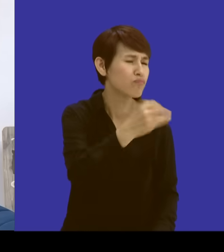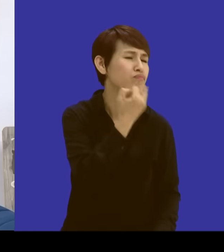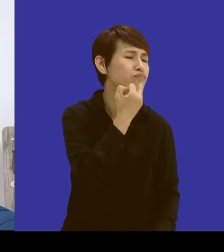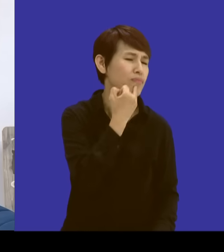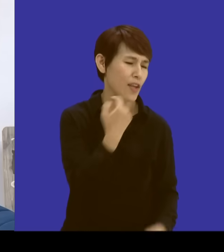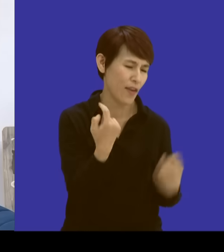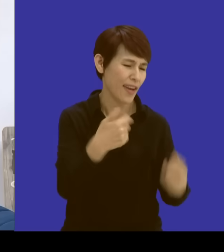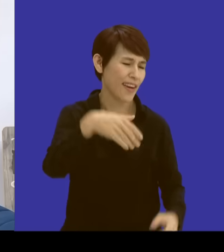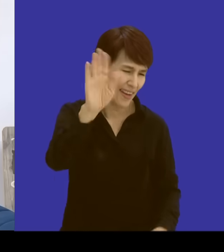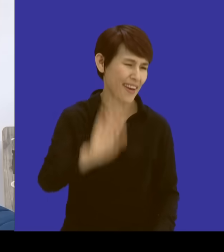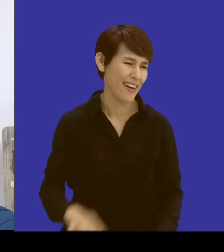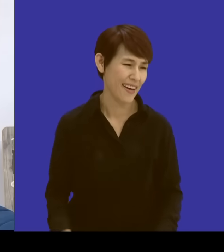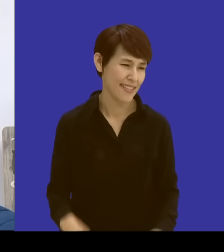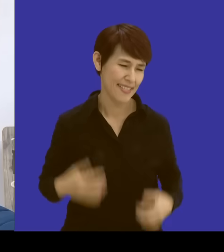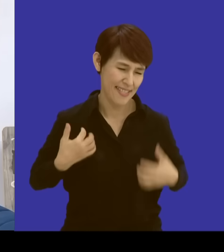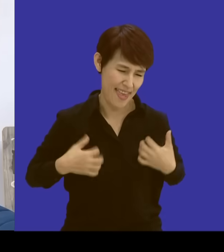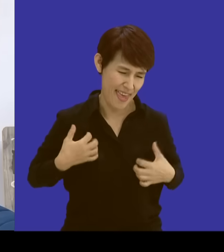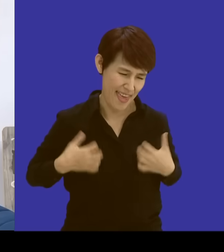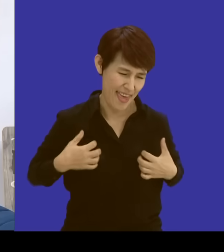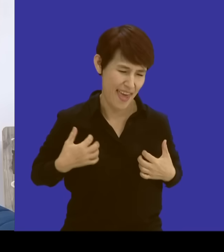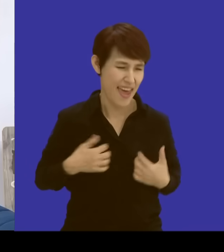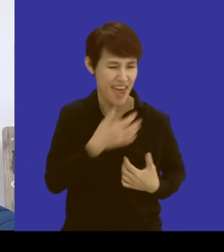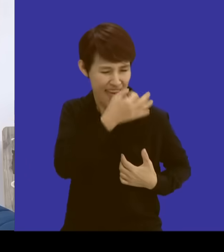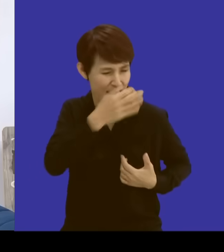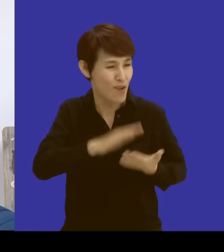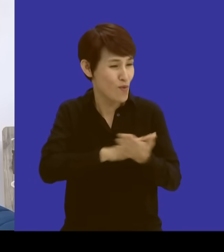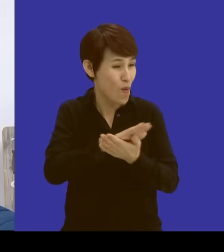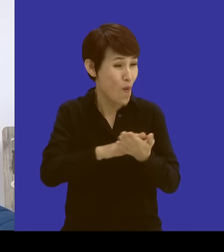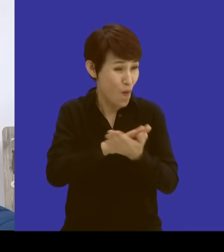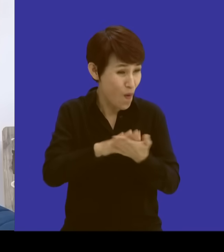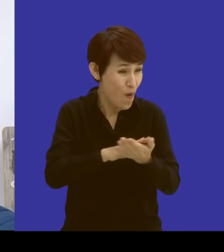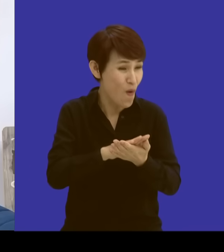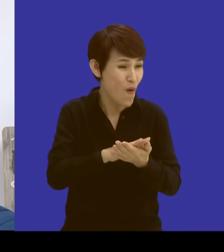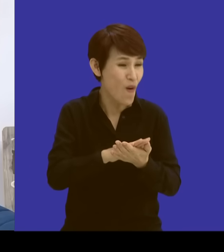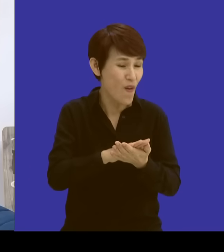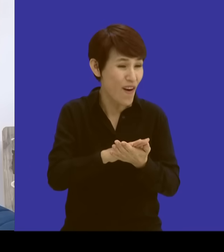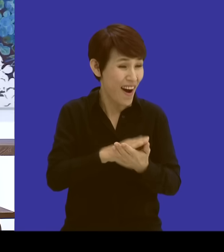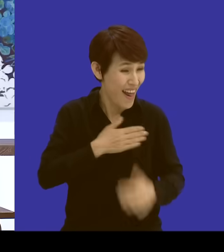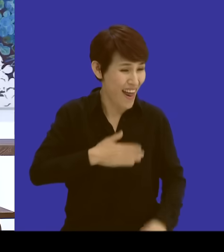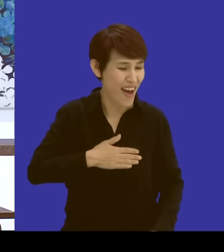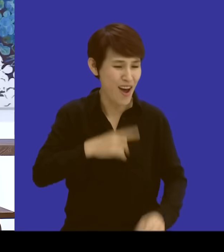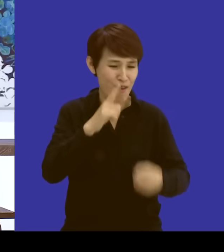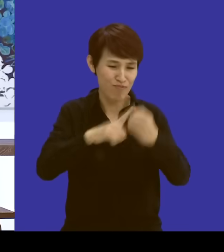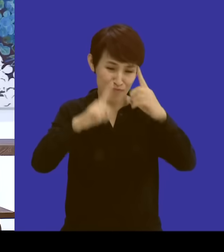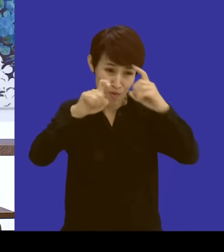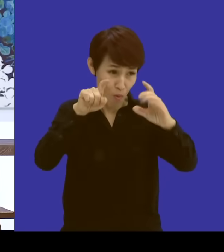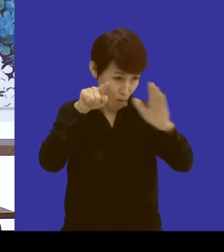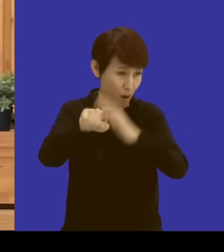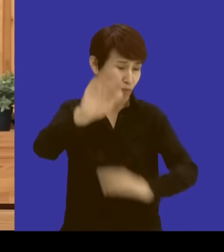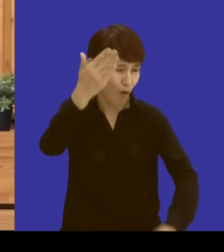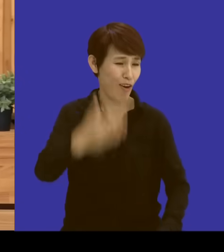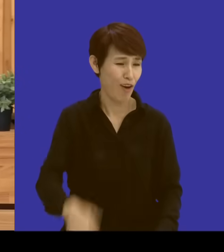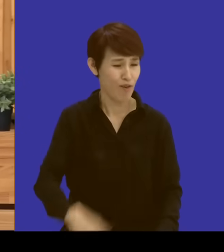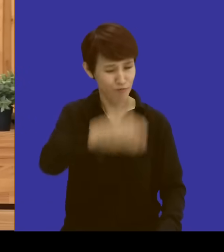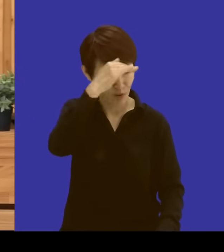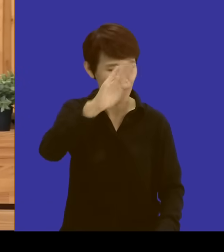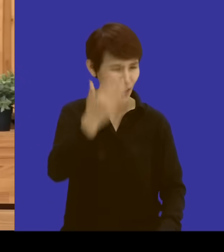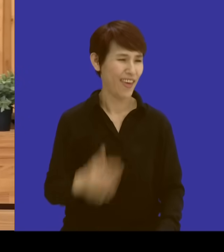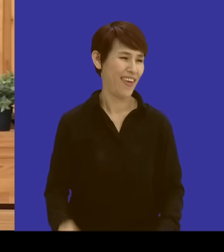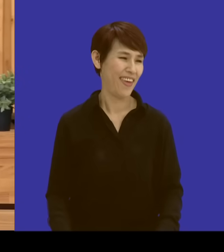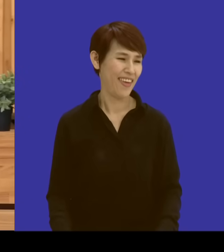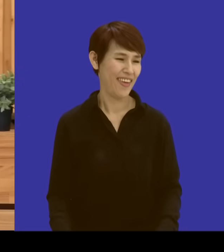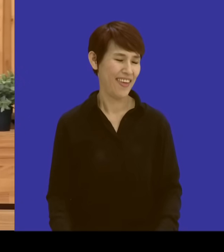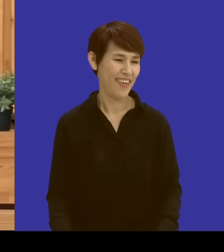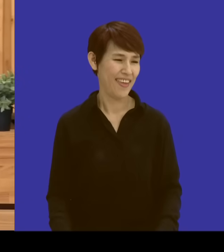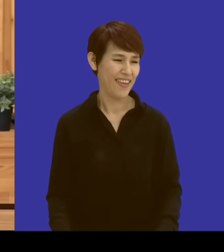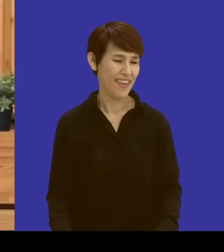괜찮아. 수학여행 가서 신나게 놀고 불국사 들어가서 구경하고 괜찮아요? 네.